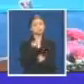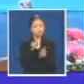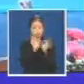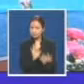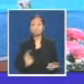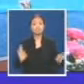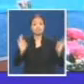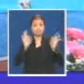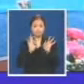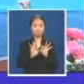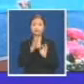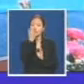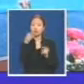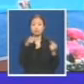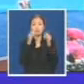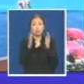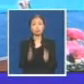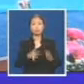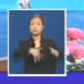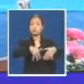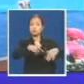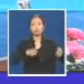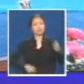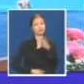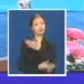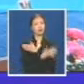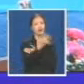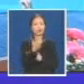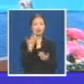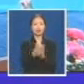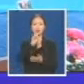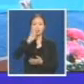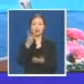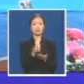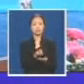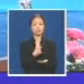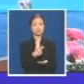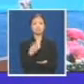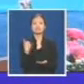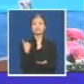เพราะได้ทำให้คนในชุมชนได้มีโอกาสเข้าถึงสวัสดิการอย่างหลากหลาย